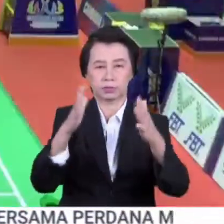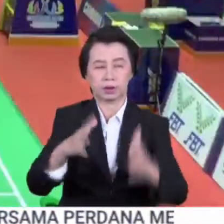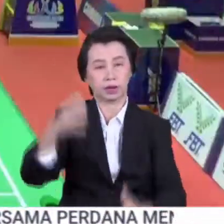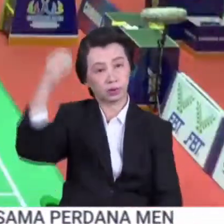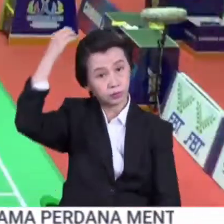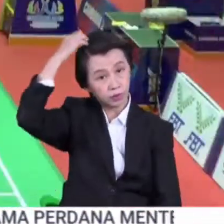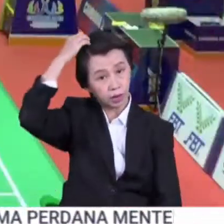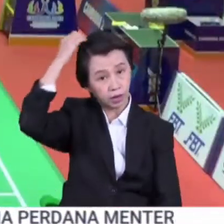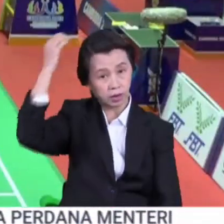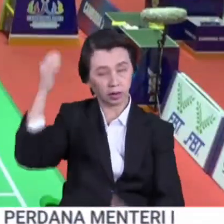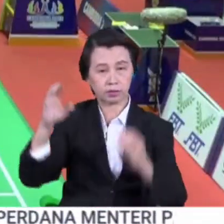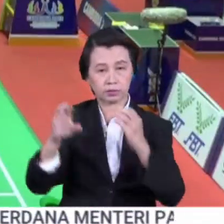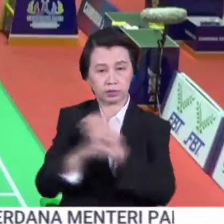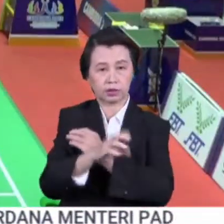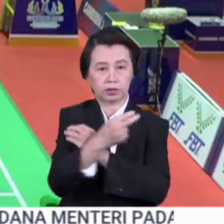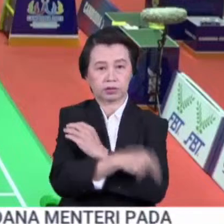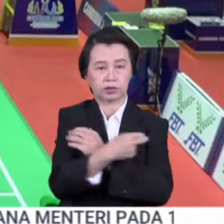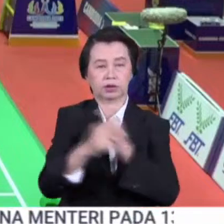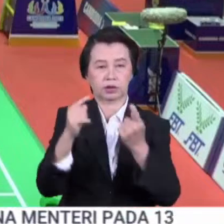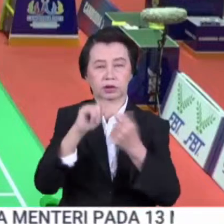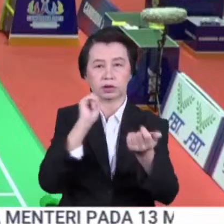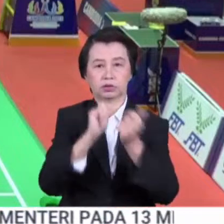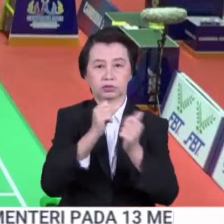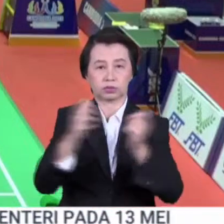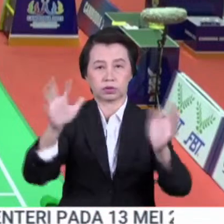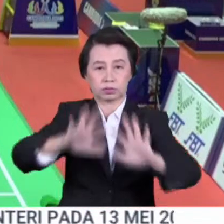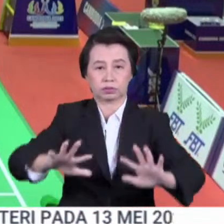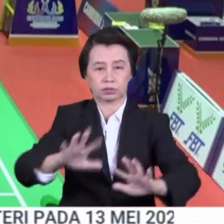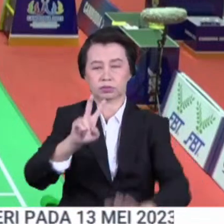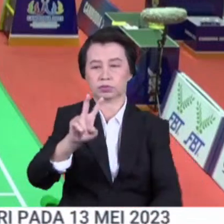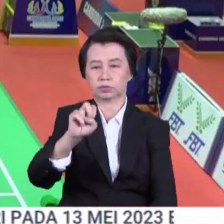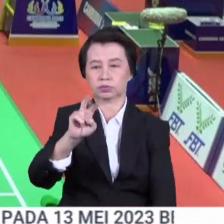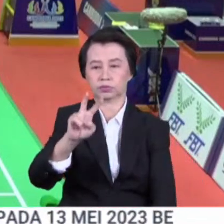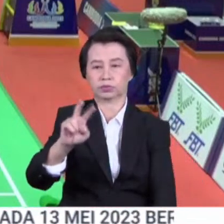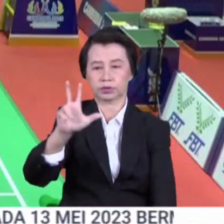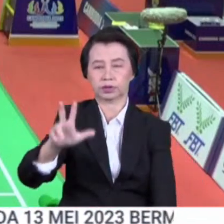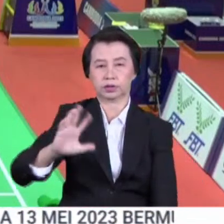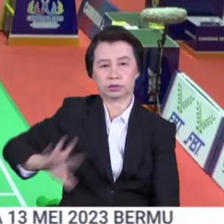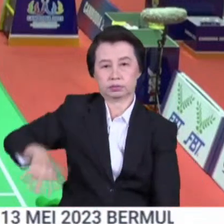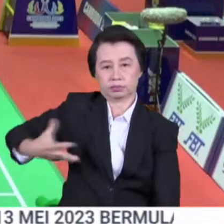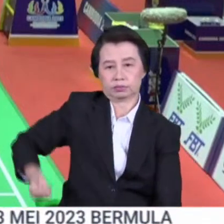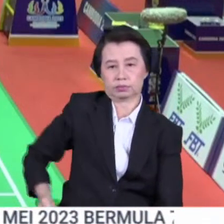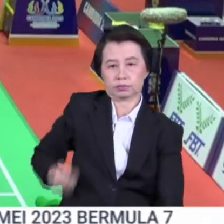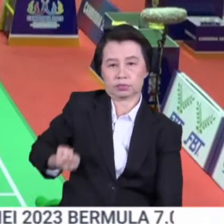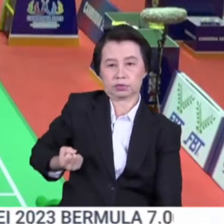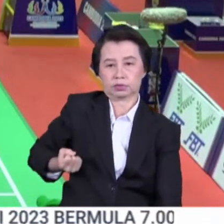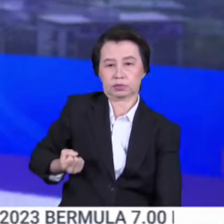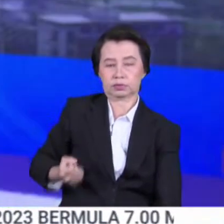terlibat membawa cabaran negara ke Sukan C 2023. Kemboja.